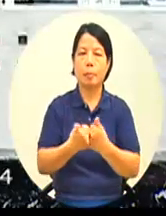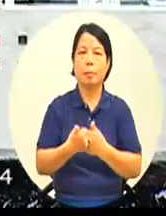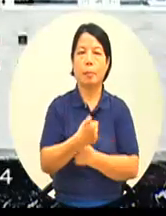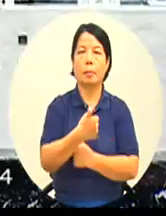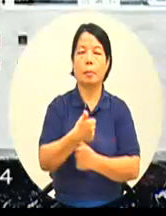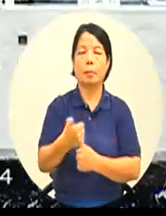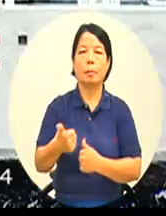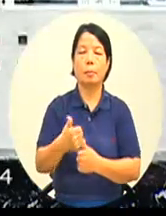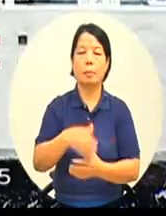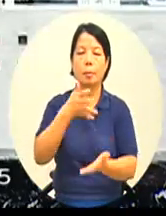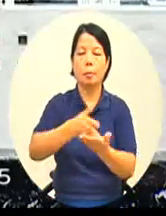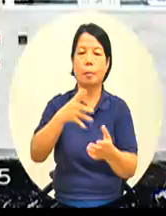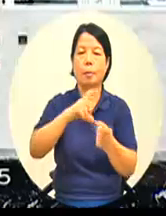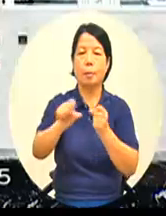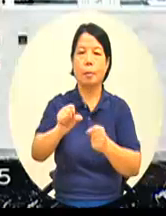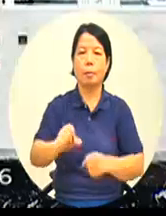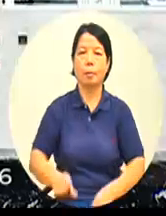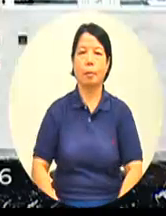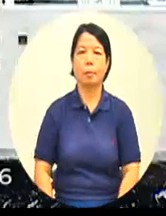五分钟。